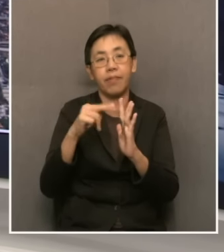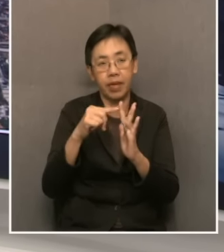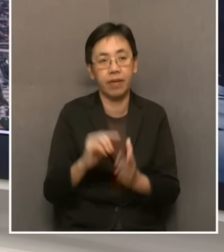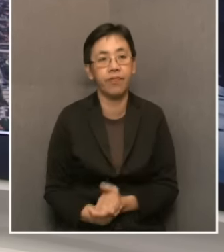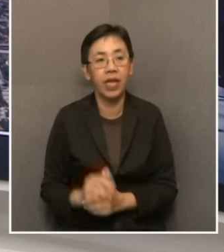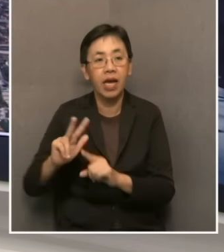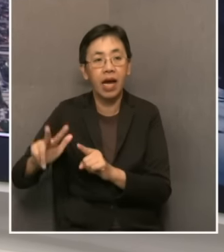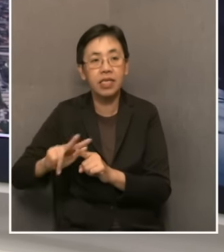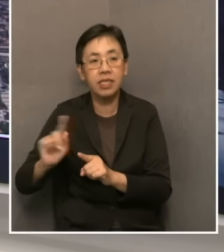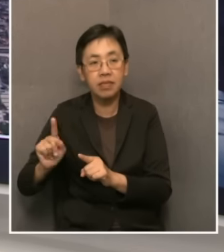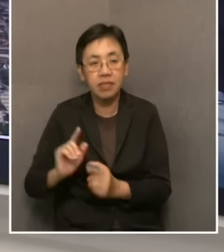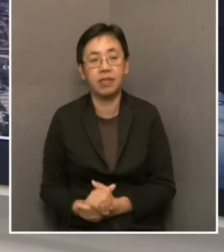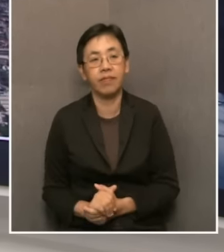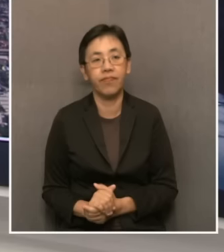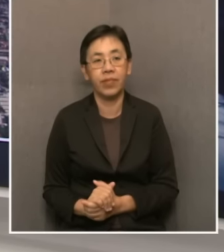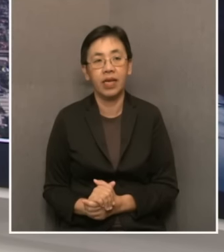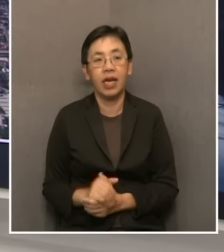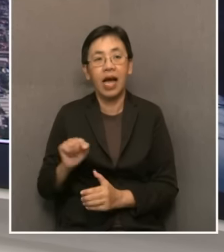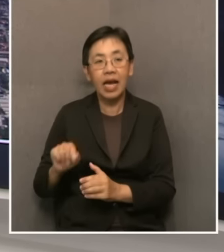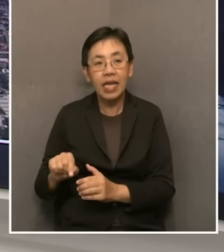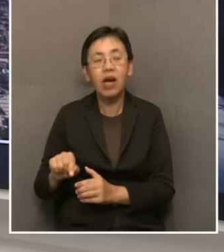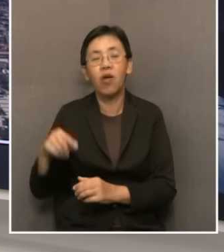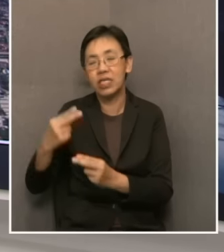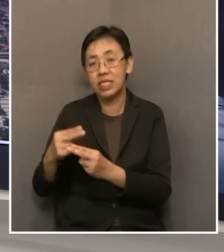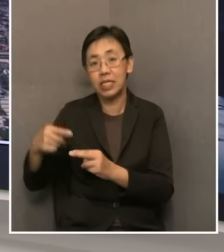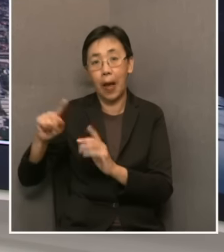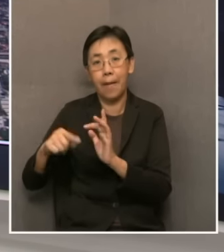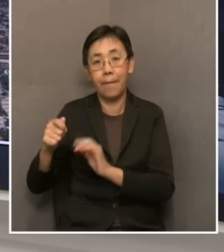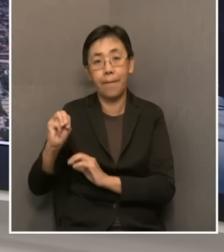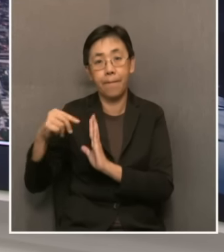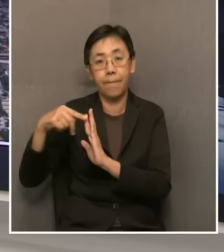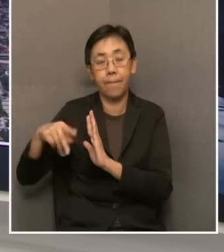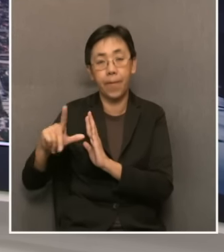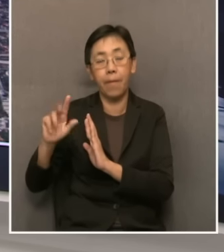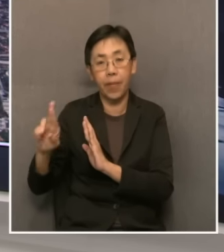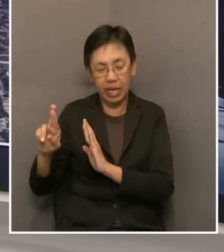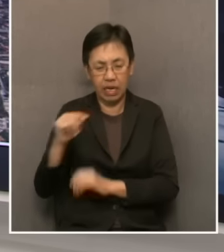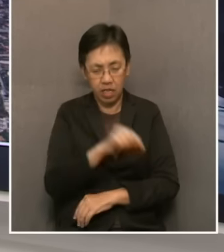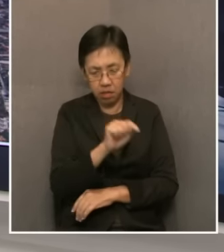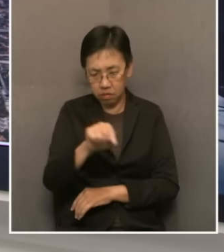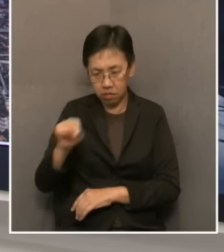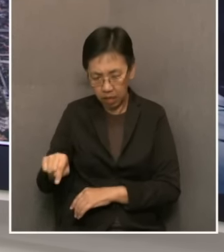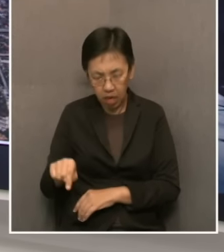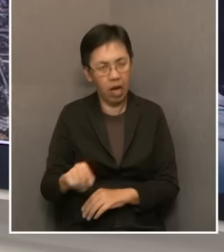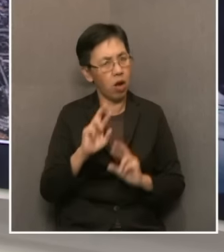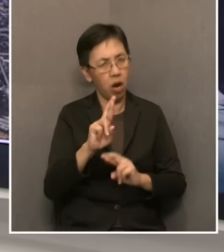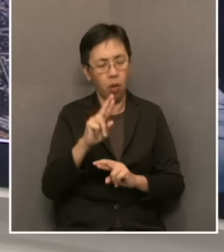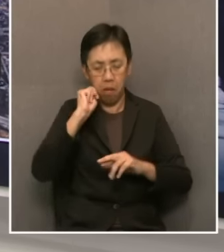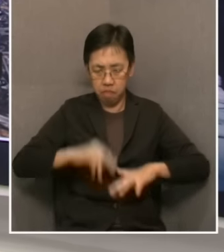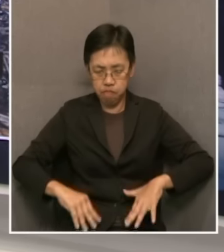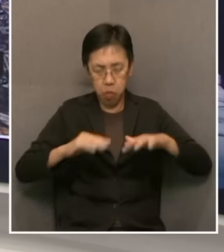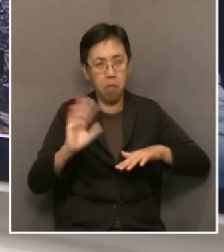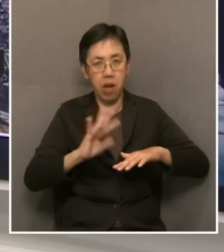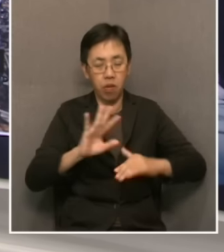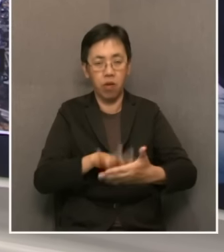ก็คือบริเวณป้อมเพชรตำบลประตูชัยค่ะดังนั้นปีนี้เราก็ไม่อยากให้ท่วมอีกนะคะก็ต้องมีมาตรการความพร้อมนะคะการ